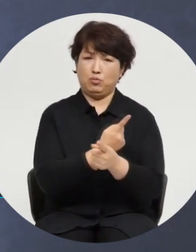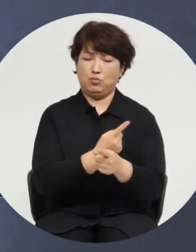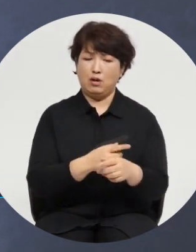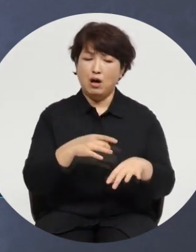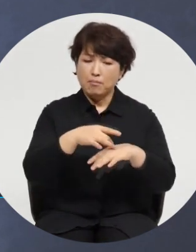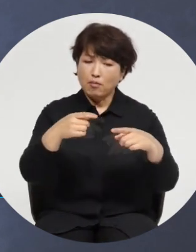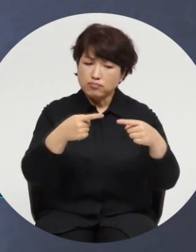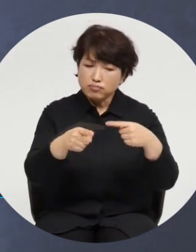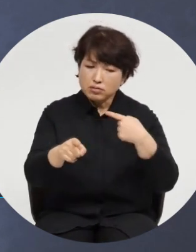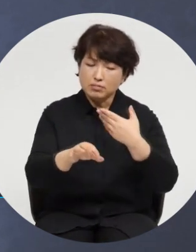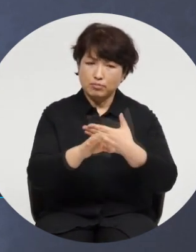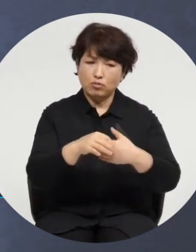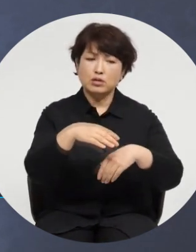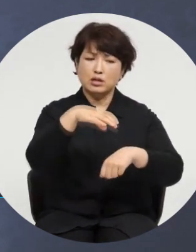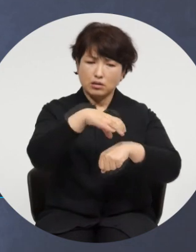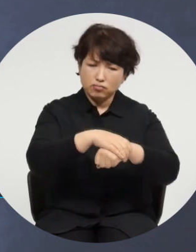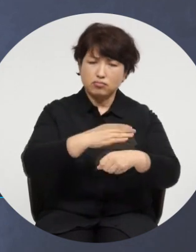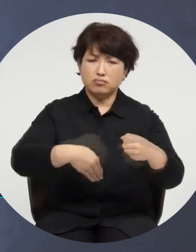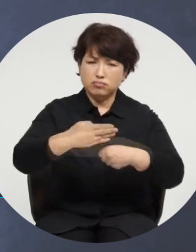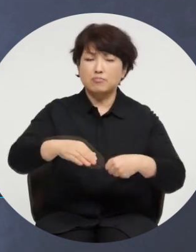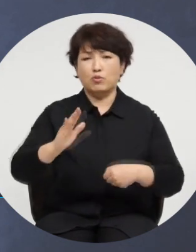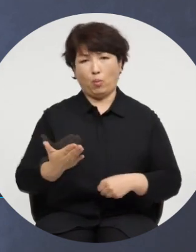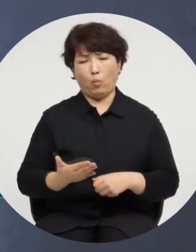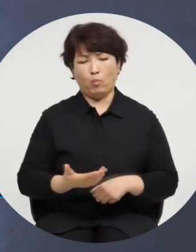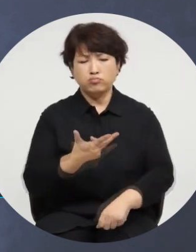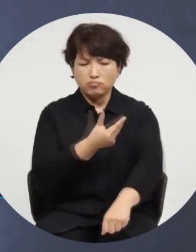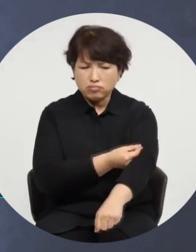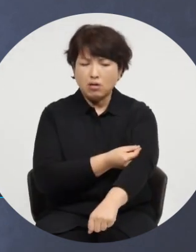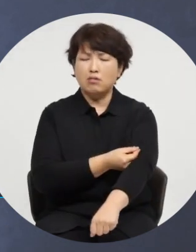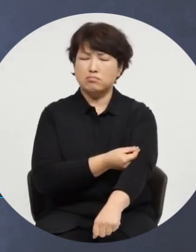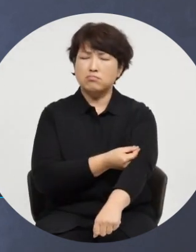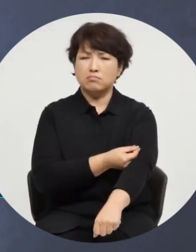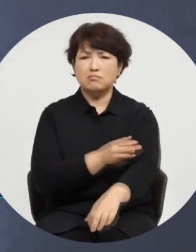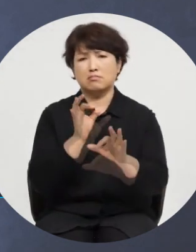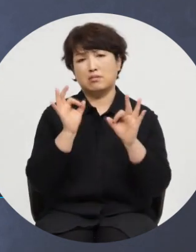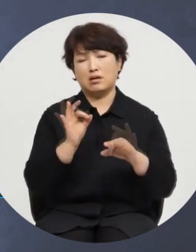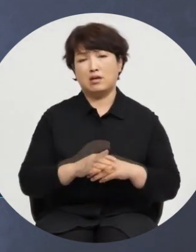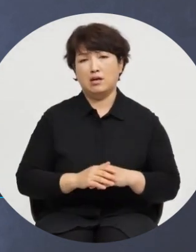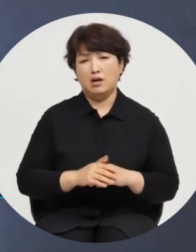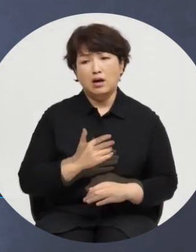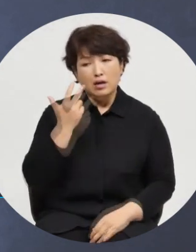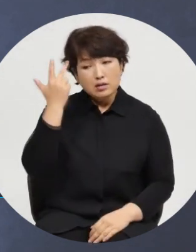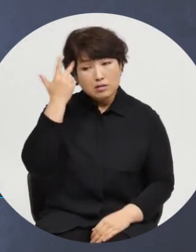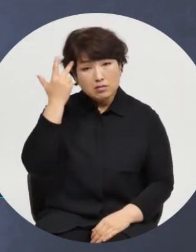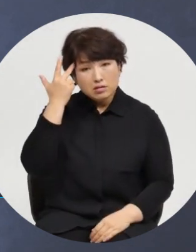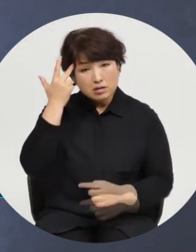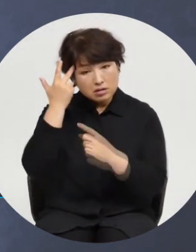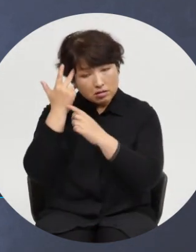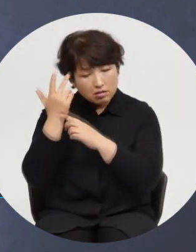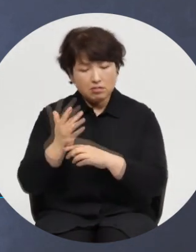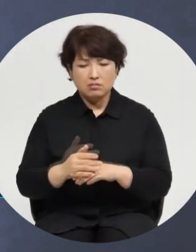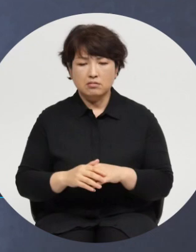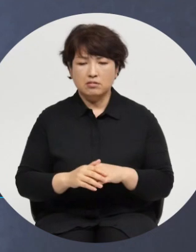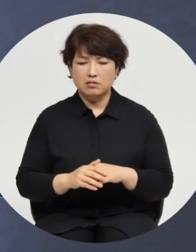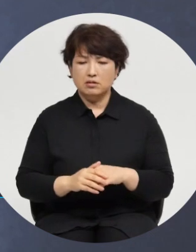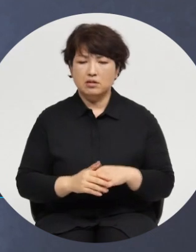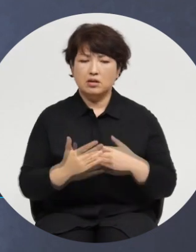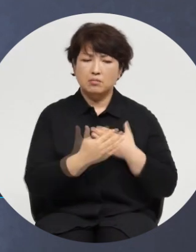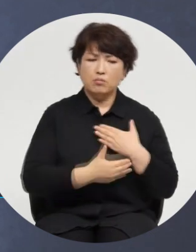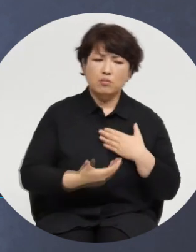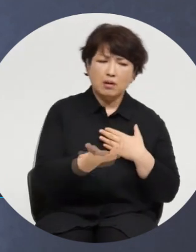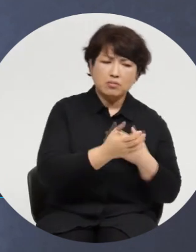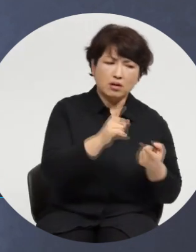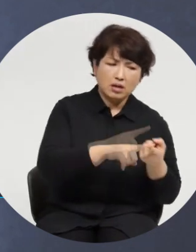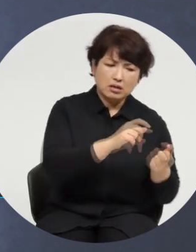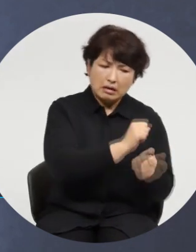아픈 것은 아프고 배울까 하고 부러지면 목 2부 3 되고 어 주사 맞음 되고 정신적으로는